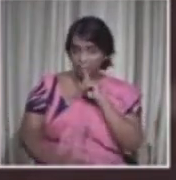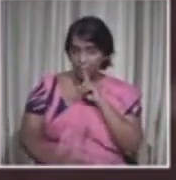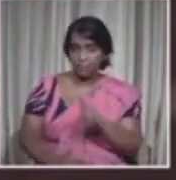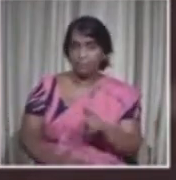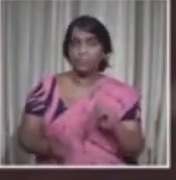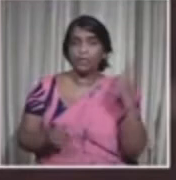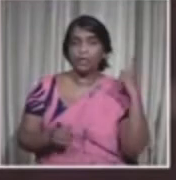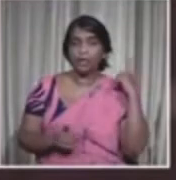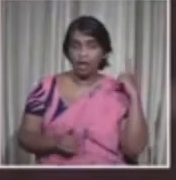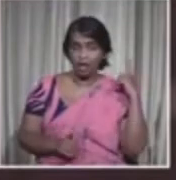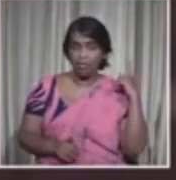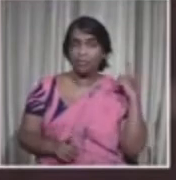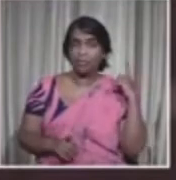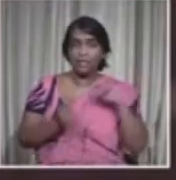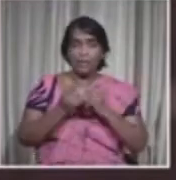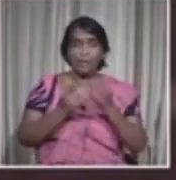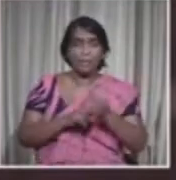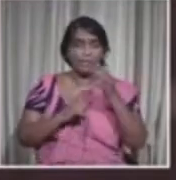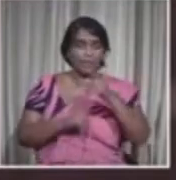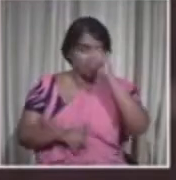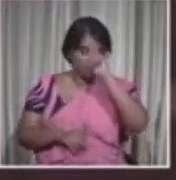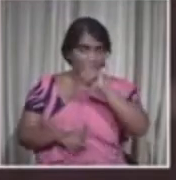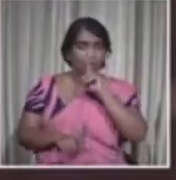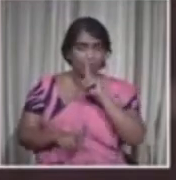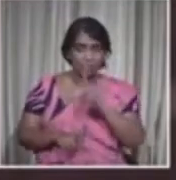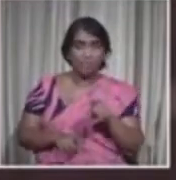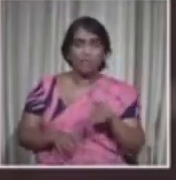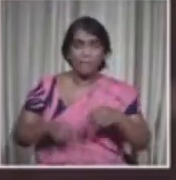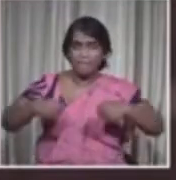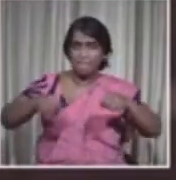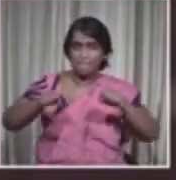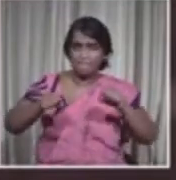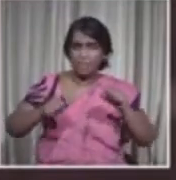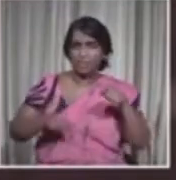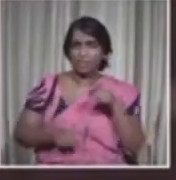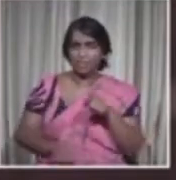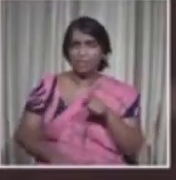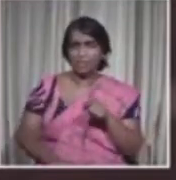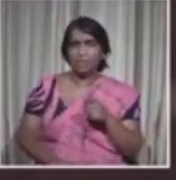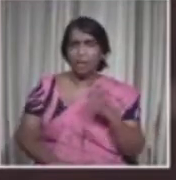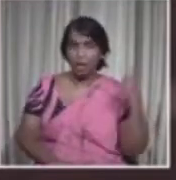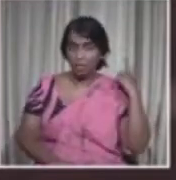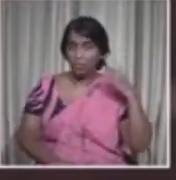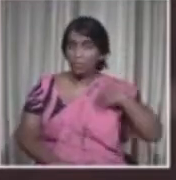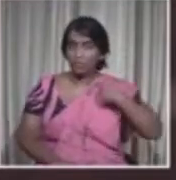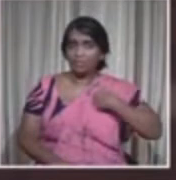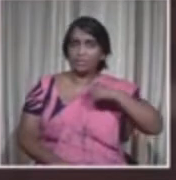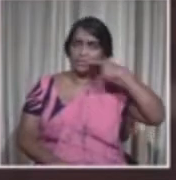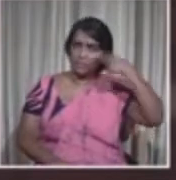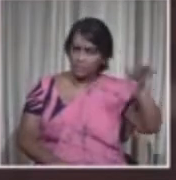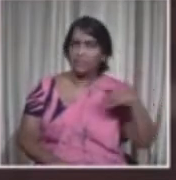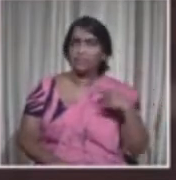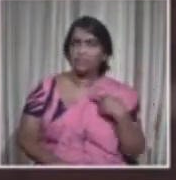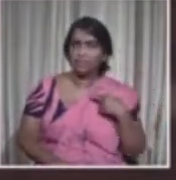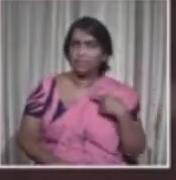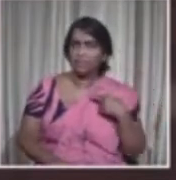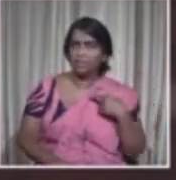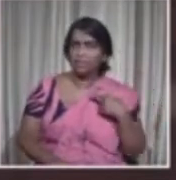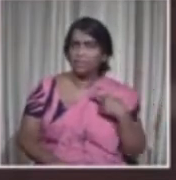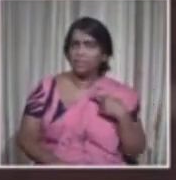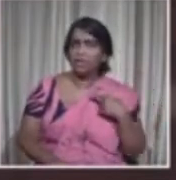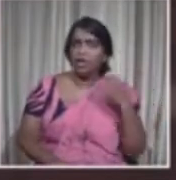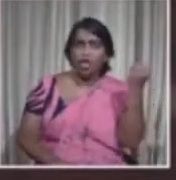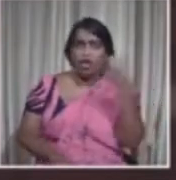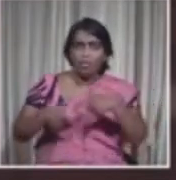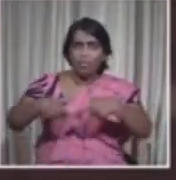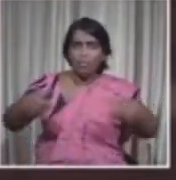යුද හමුදාවේ සජිත් ප්‍රේමදාස මැතිතුමා කිව්වා මොටර්සයිකල් වගේක් ගැන මම හමුදාපතිතුමාටත් කතා කරුවා ඒකේ නම්බර